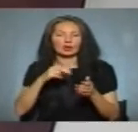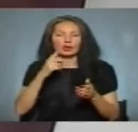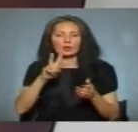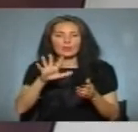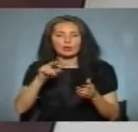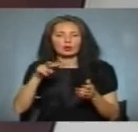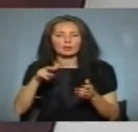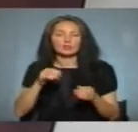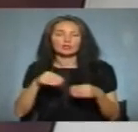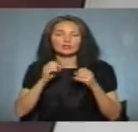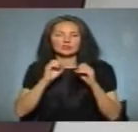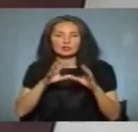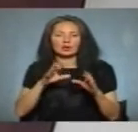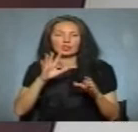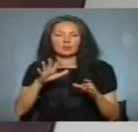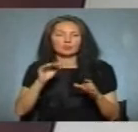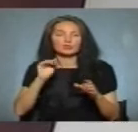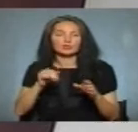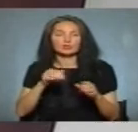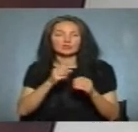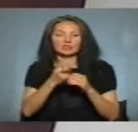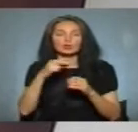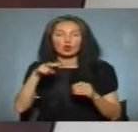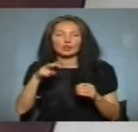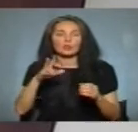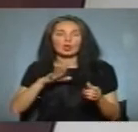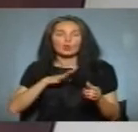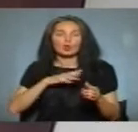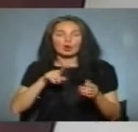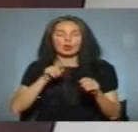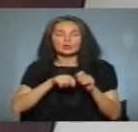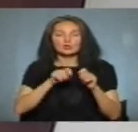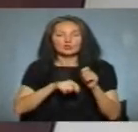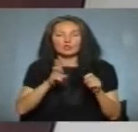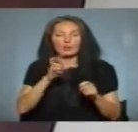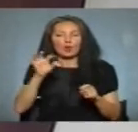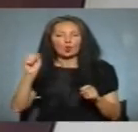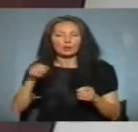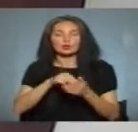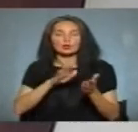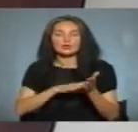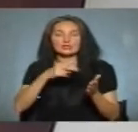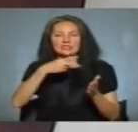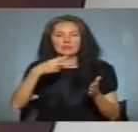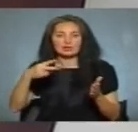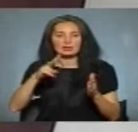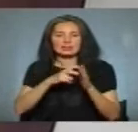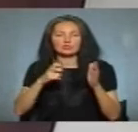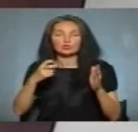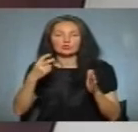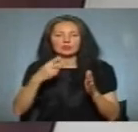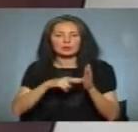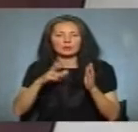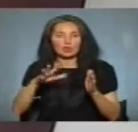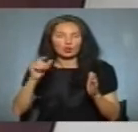5375 абітурієнтів. Також 13 липня відбулося тестування з біології. На нього зареєструвалися 2757 осіб,